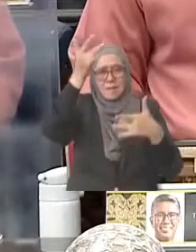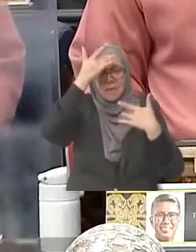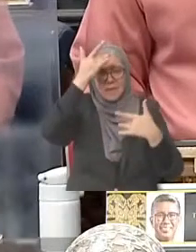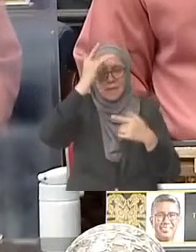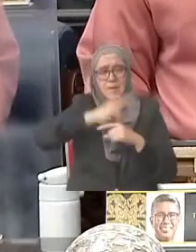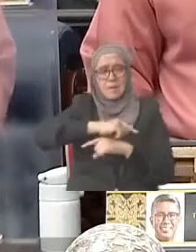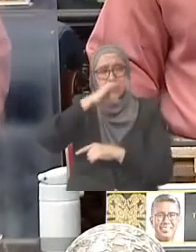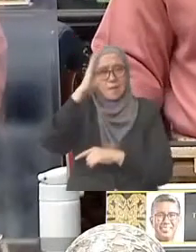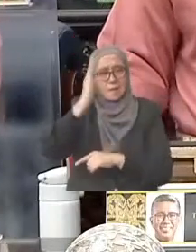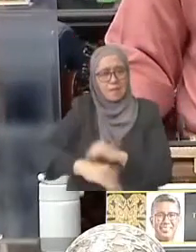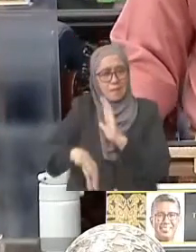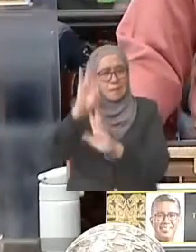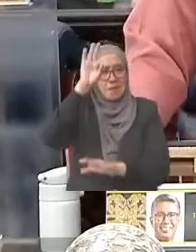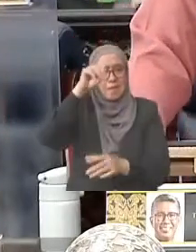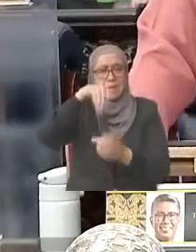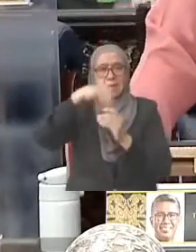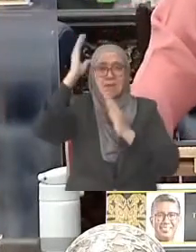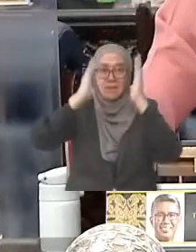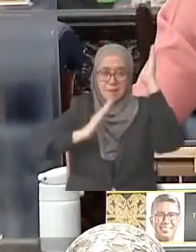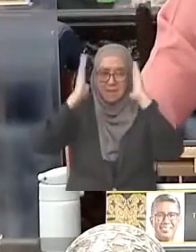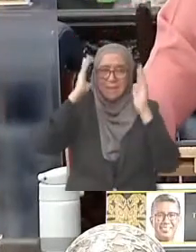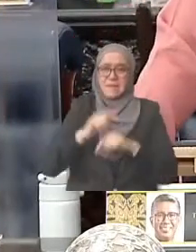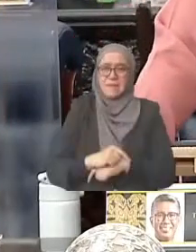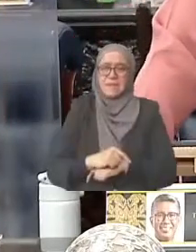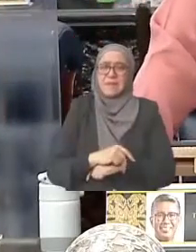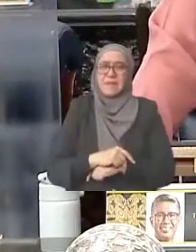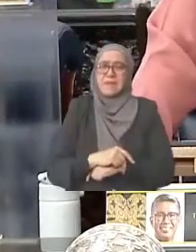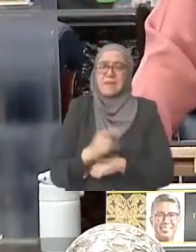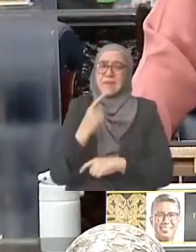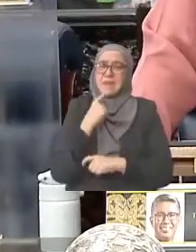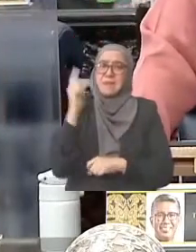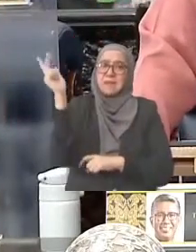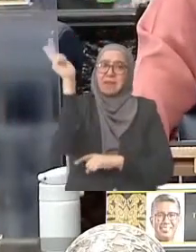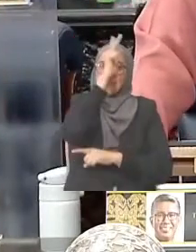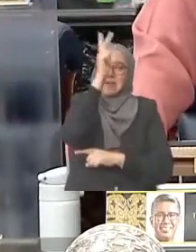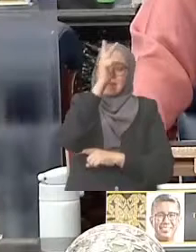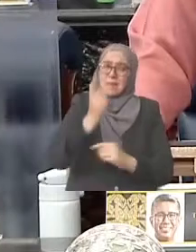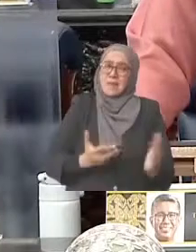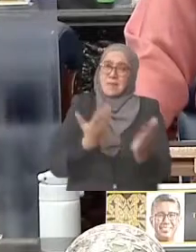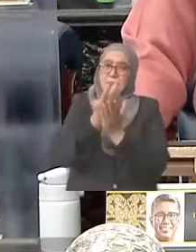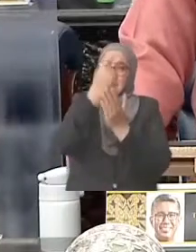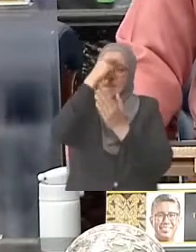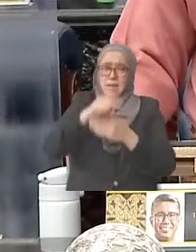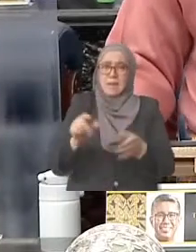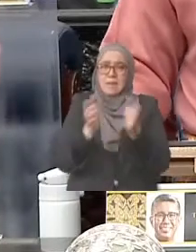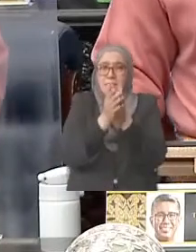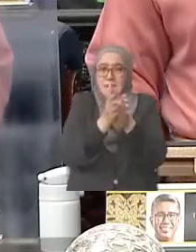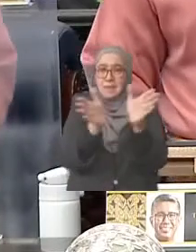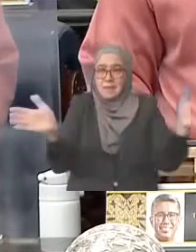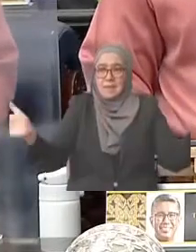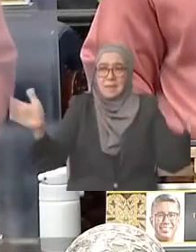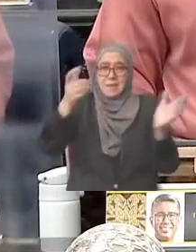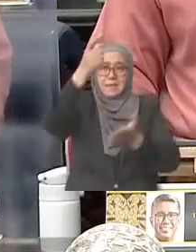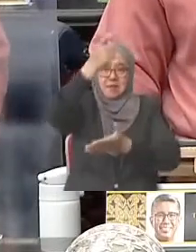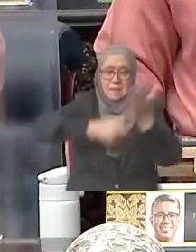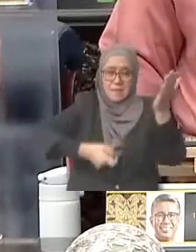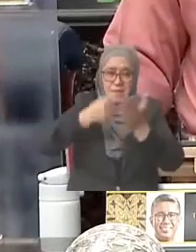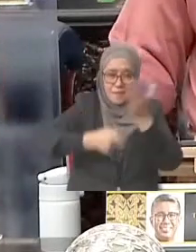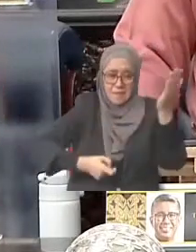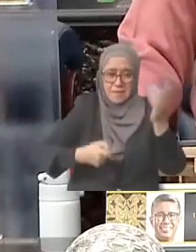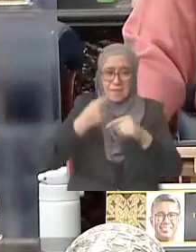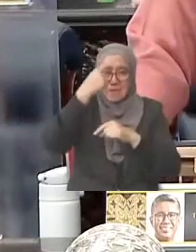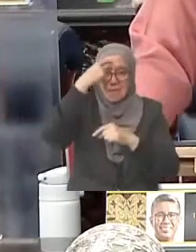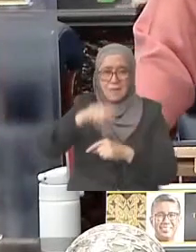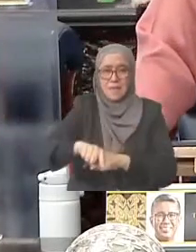Selain itu ke arah gaya hidup sehat juga Kerajaan bercadang untuk meluaskan kena and Juliet size